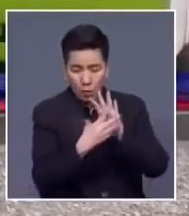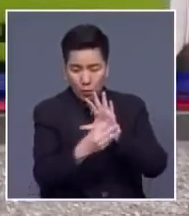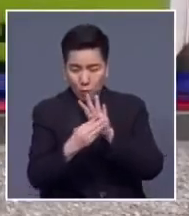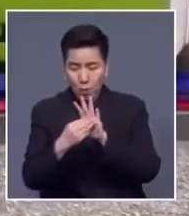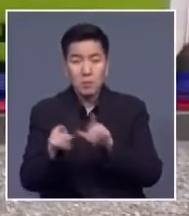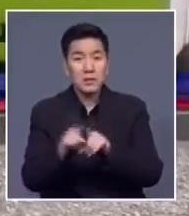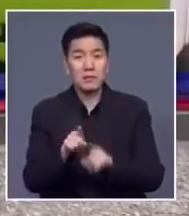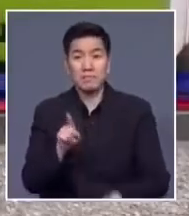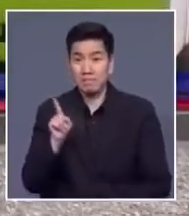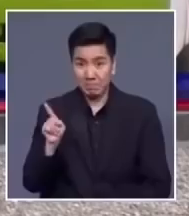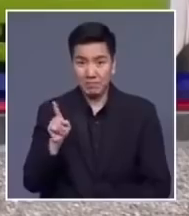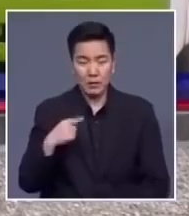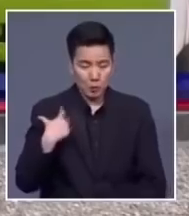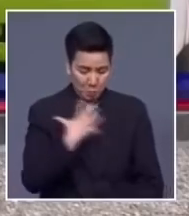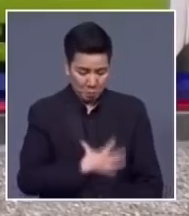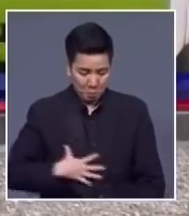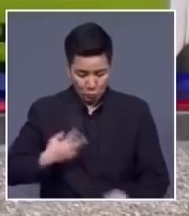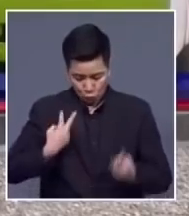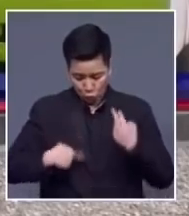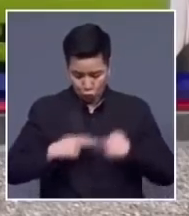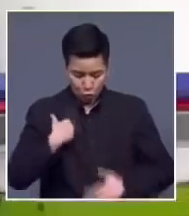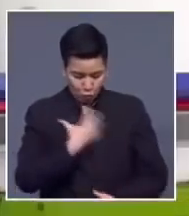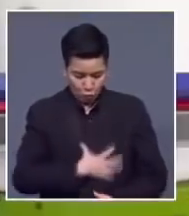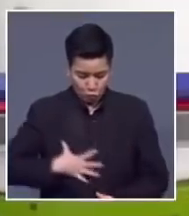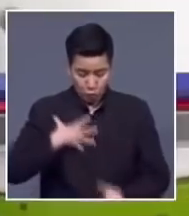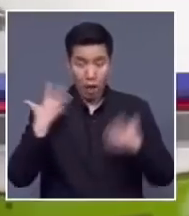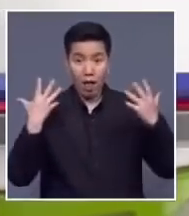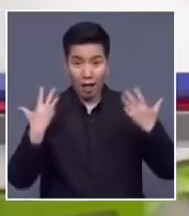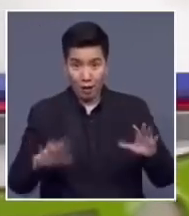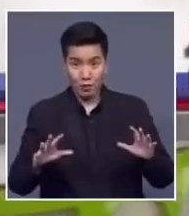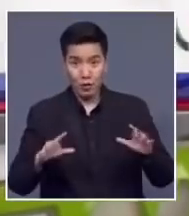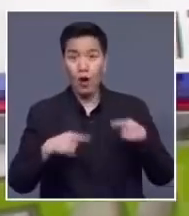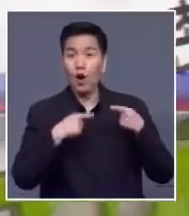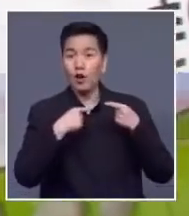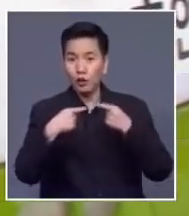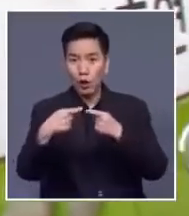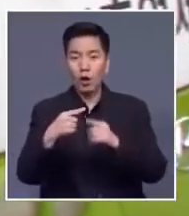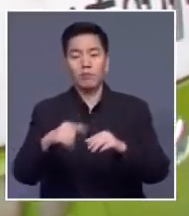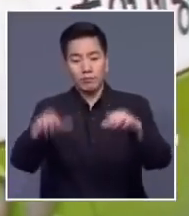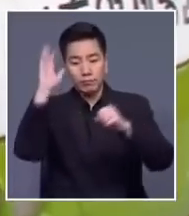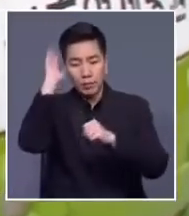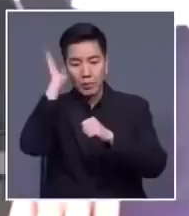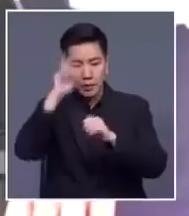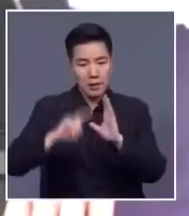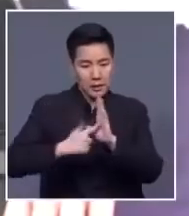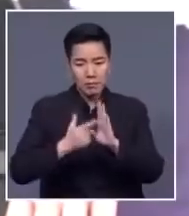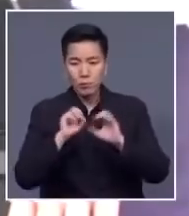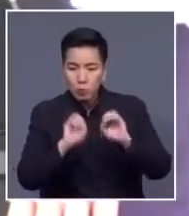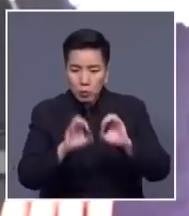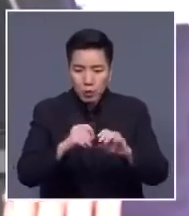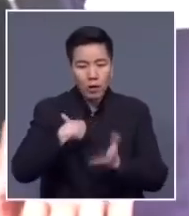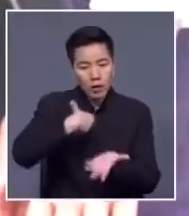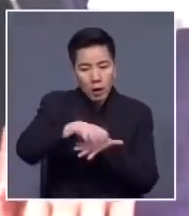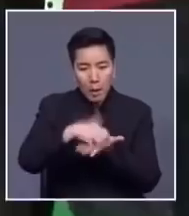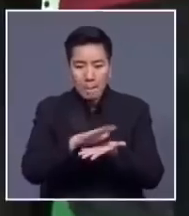แล้วก็นี่เลยคุณผู้ชมกำลังมีการตรวจสุขภาพอยู่ณขณะนี้นะครับหลังจากตรวจสุขภาพเสร็จแล้วก็จะได้รับการปฐมนิเทศนะครับจะมีการบอกเล่า